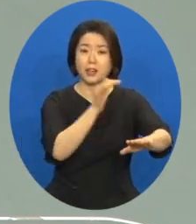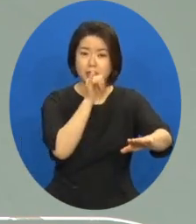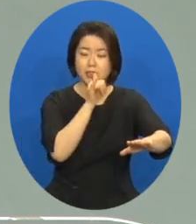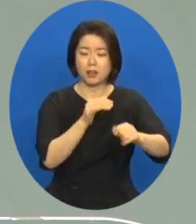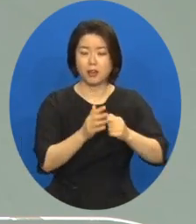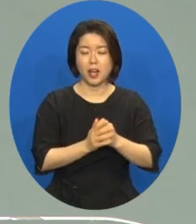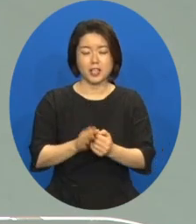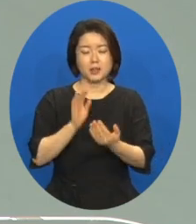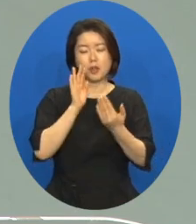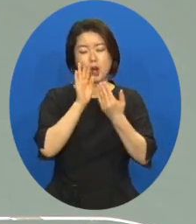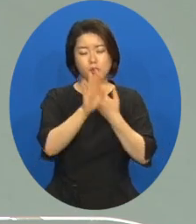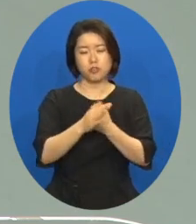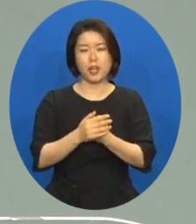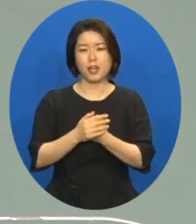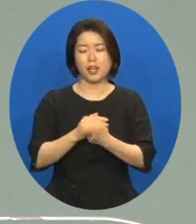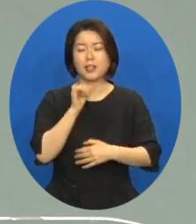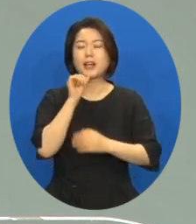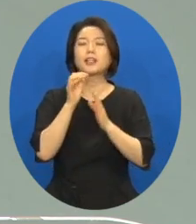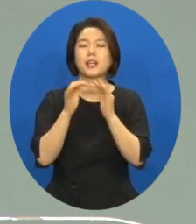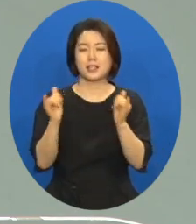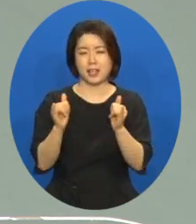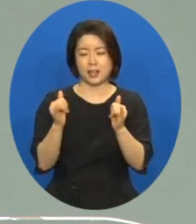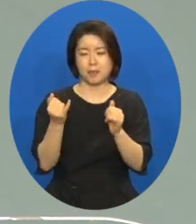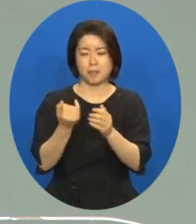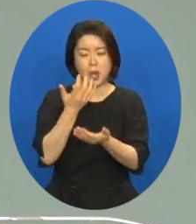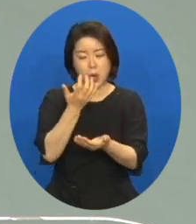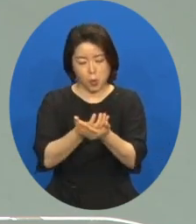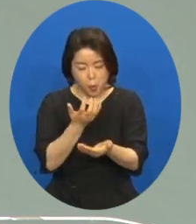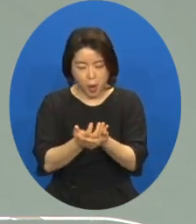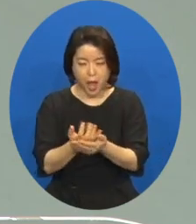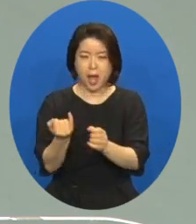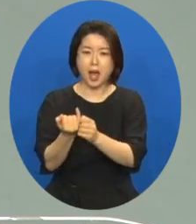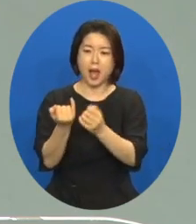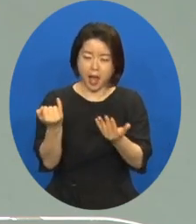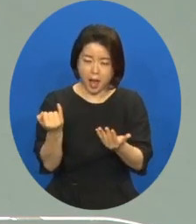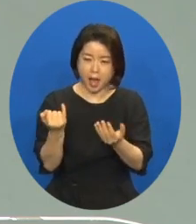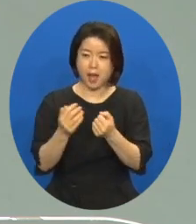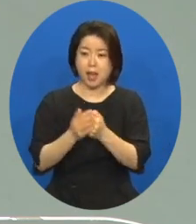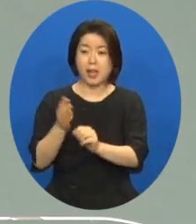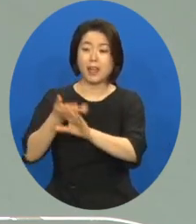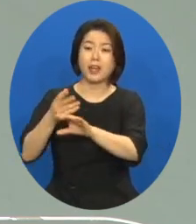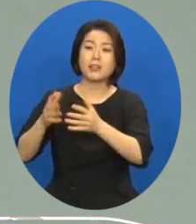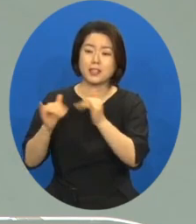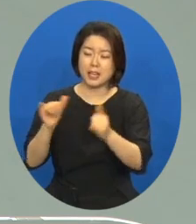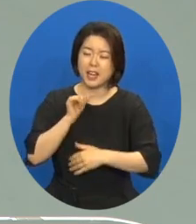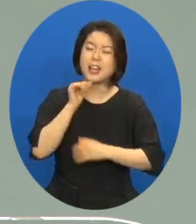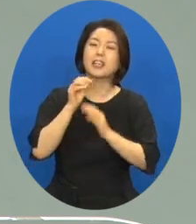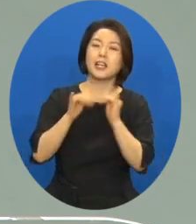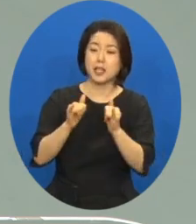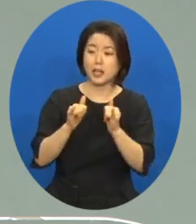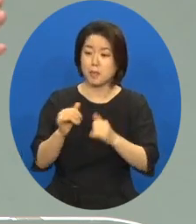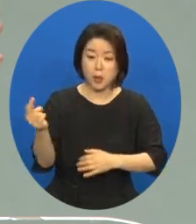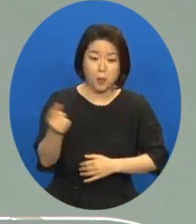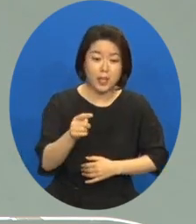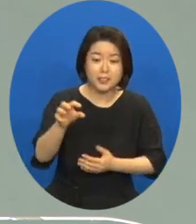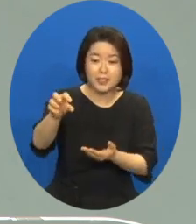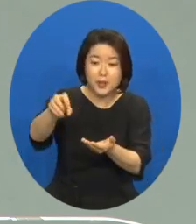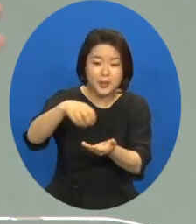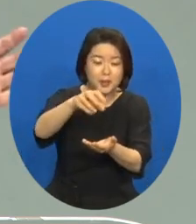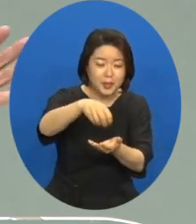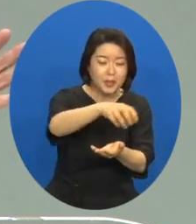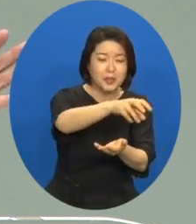사람, 과부들, 고아들, 이방인들 그들이 그 나달을 거둬다가 그걸